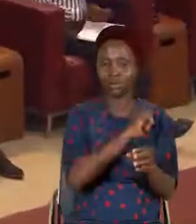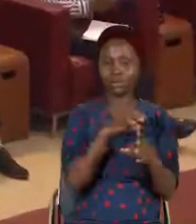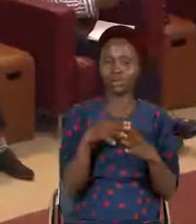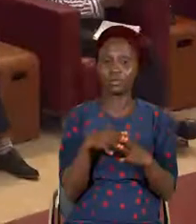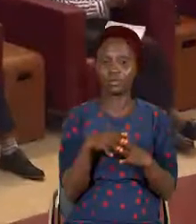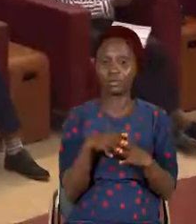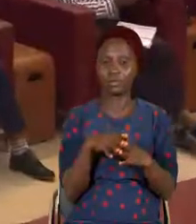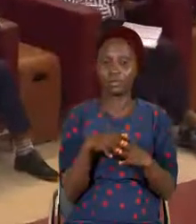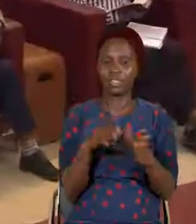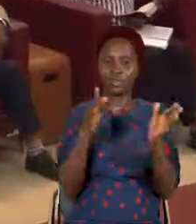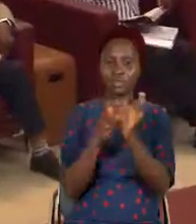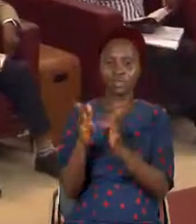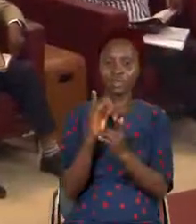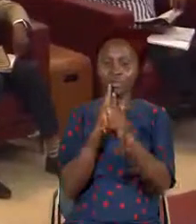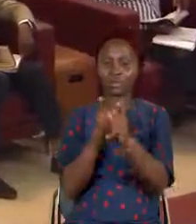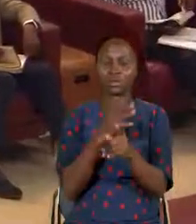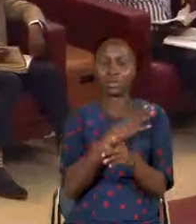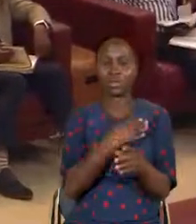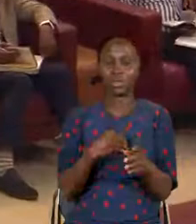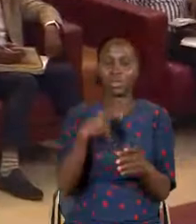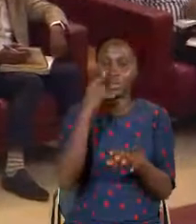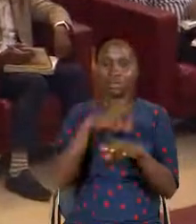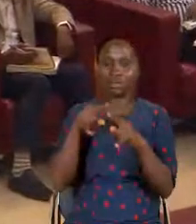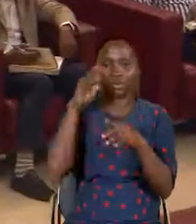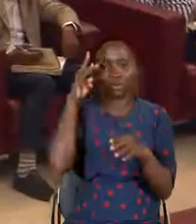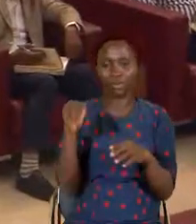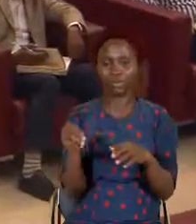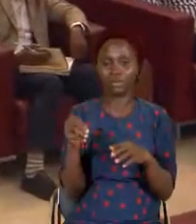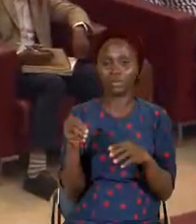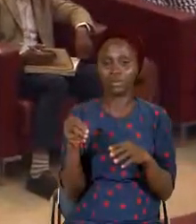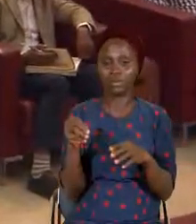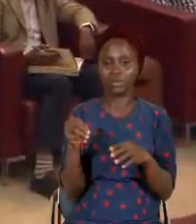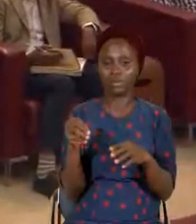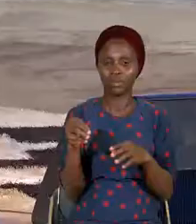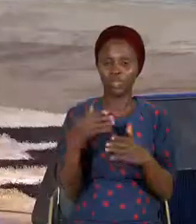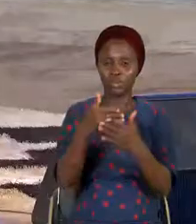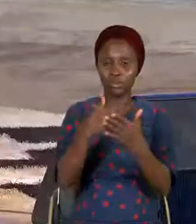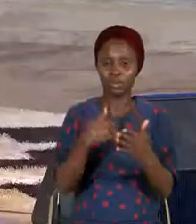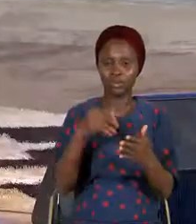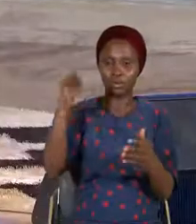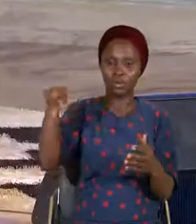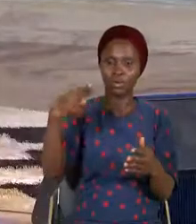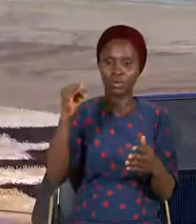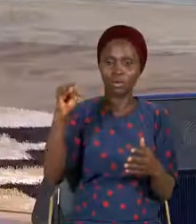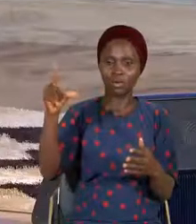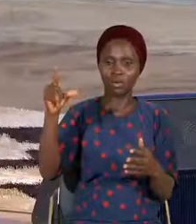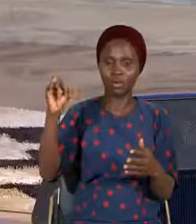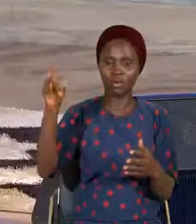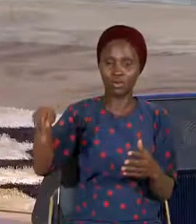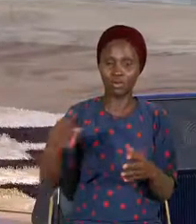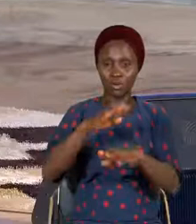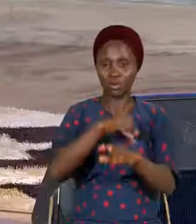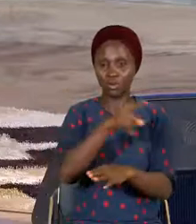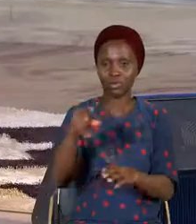Jésus lui répondit, « Avant que Philippe t'appelât, quand tu étais sous le figuier, je t'ai